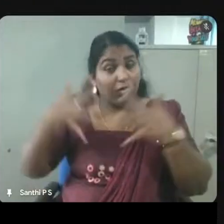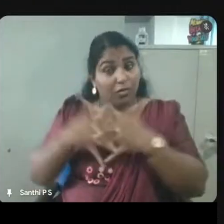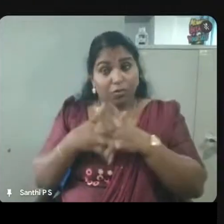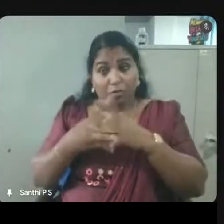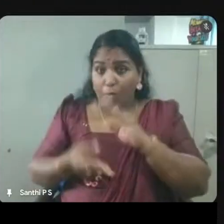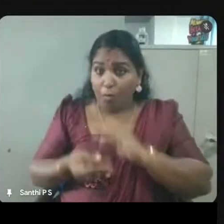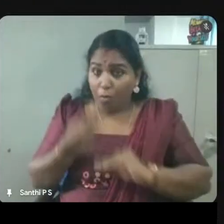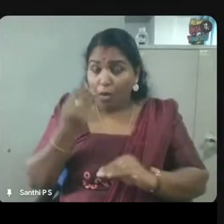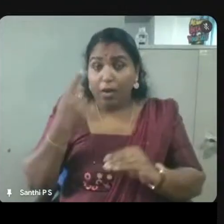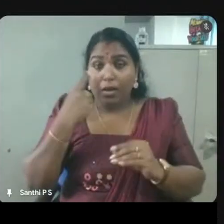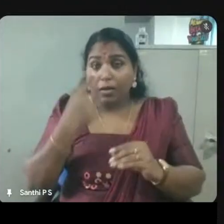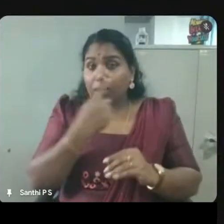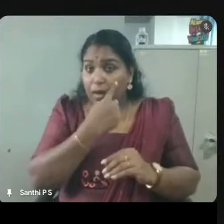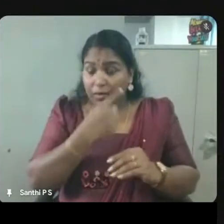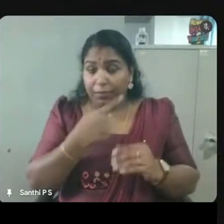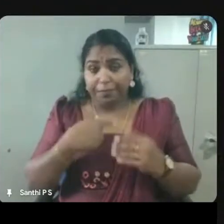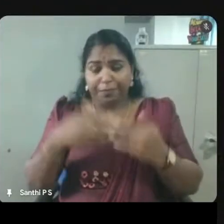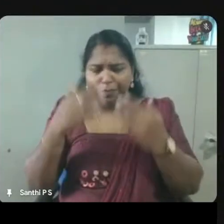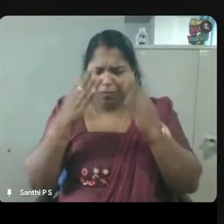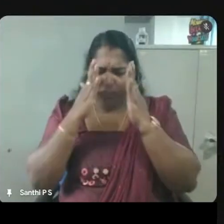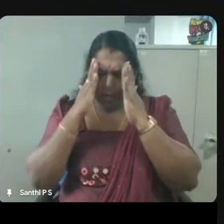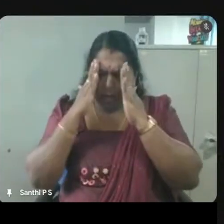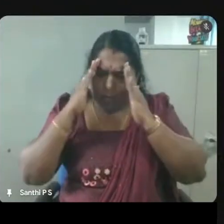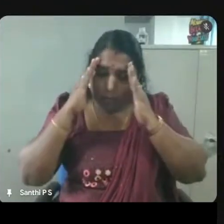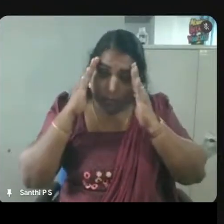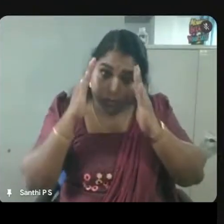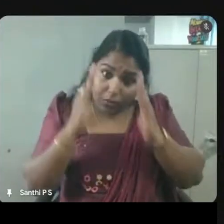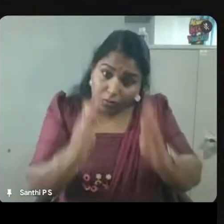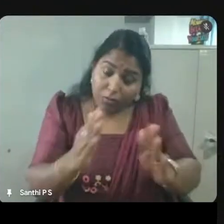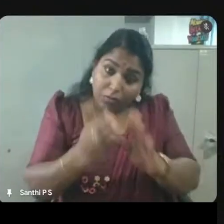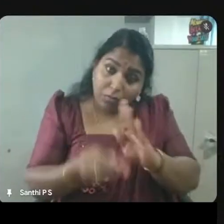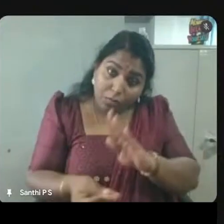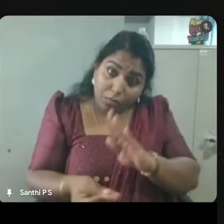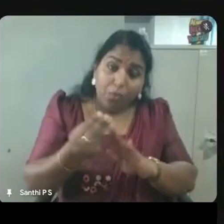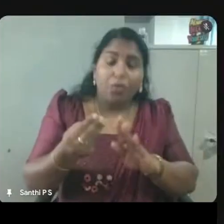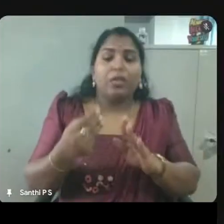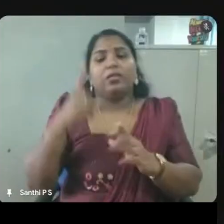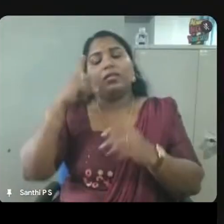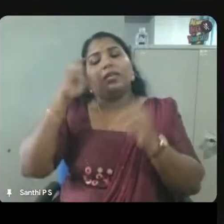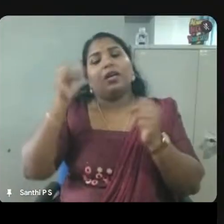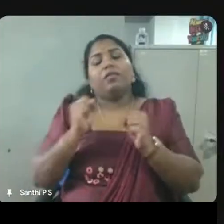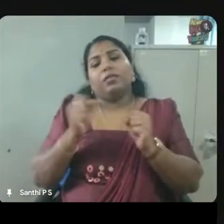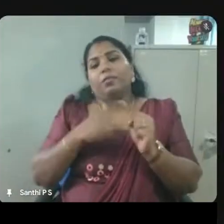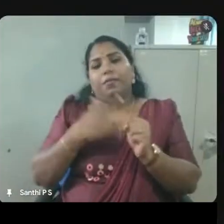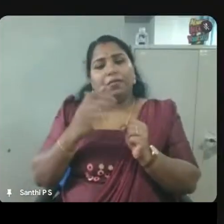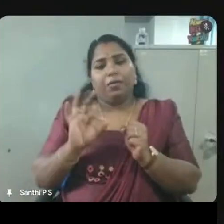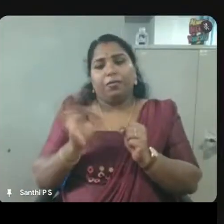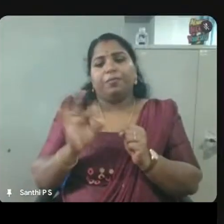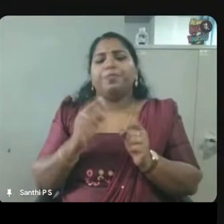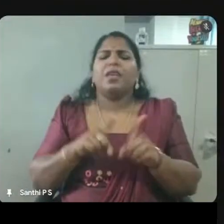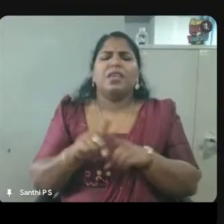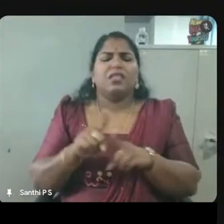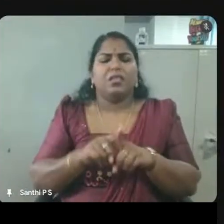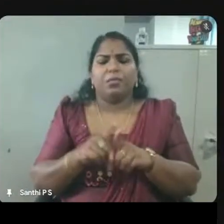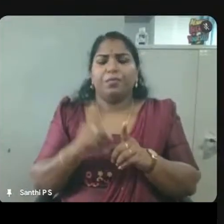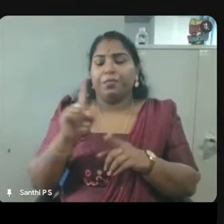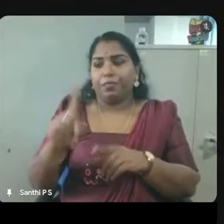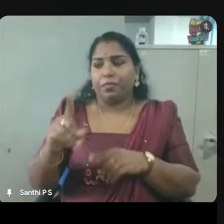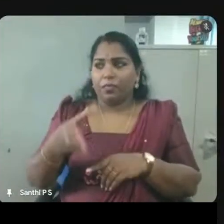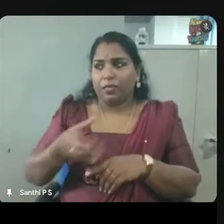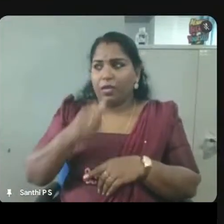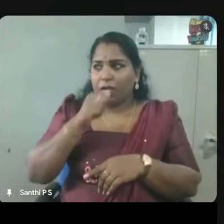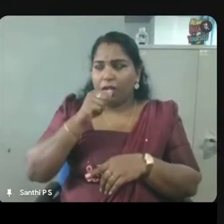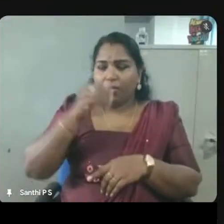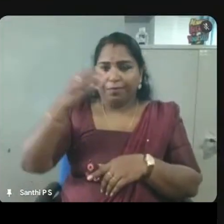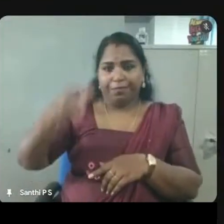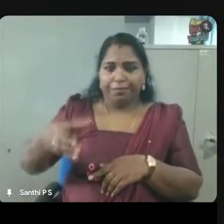സമയം നമ്മൾ അതിൽ ഫോക്കസ് ചെയ്യുന്നതുകൊണ്ടാണ് നമുക്ക് ഈ ഐ ഡിസ്കംഫർട്ട് വരുന്നത്. ഇപ്പൊ ഇമാജിൻ ചെയ്യൂ, നമ്മളൊരു ഗ്ലാസ്സിൽ വെള്ളം പിടിച്ചിട്ടുണ്ട്. വലിയൊരു എഫേർട്ടുള്ള